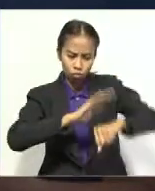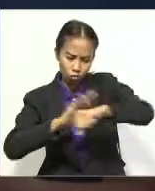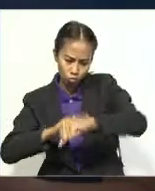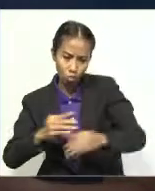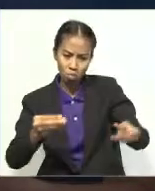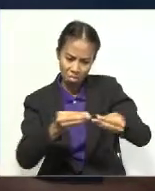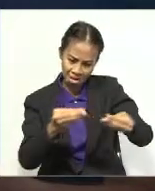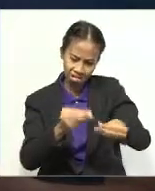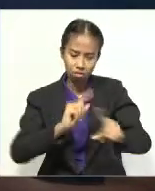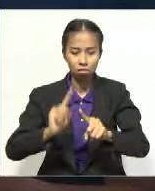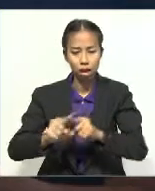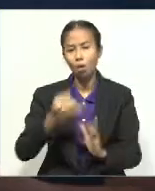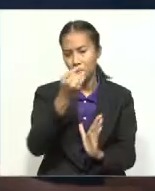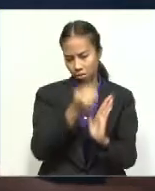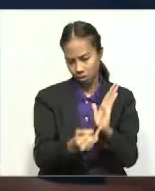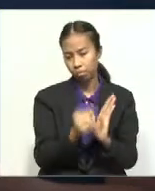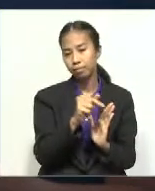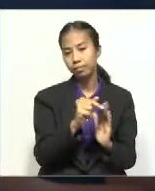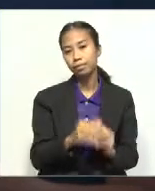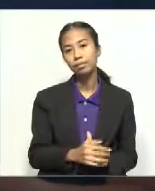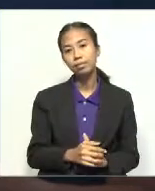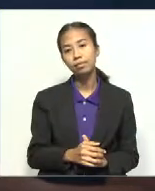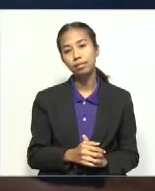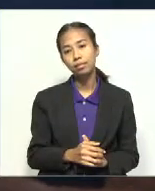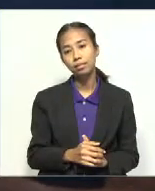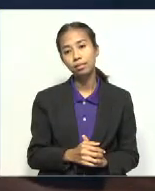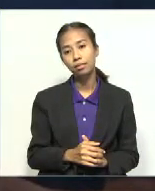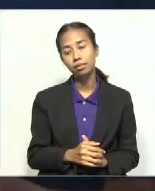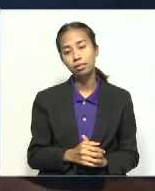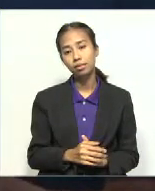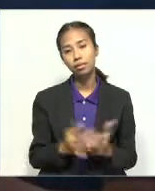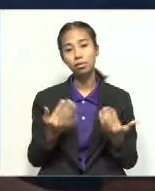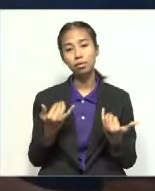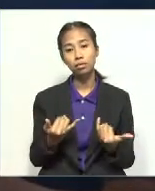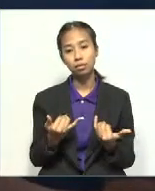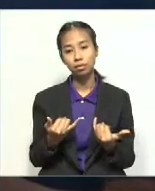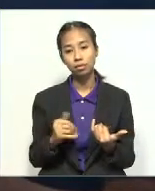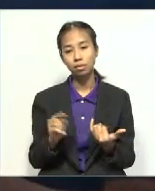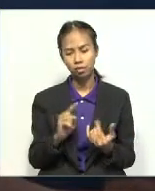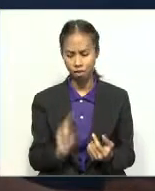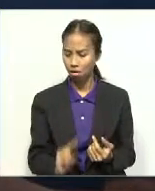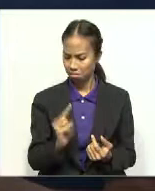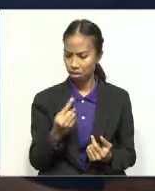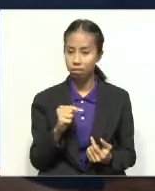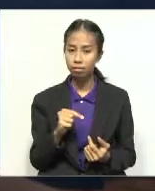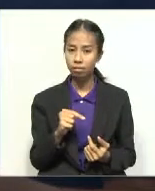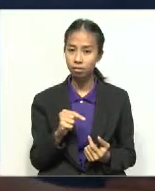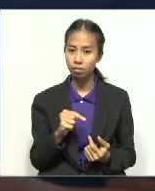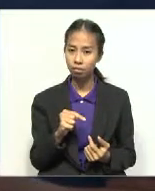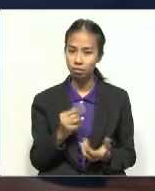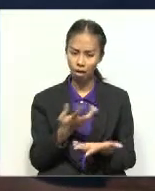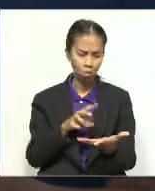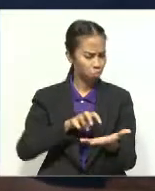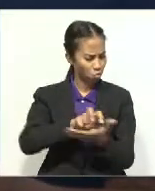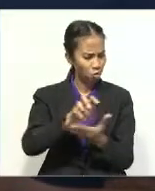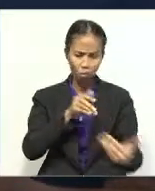ก็มีความผิดอยู่แล้วครับ ถึงแม้ว่าจะเป็นการเข้าสู่ในโซเชียลแต่นี่ถือว่าเป็นรูปแบบใหม่ไหม ก็เดี๋ยว ส่งโดยตร